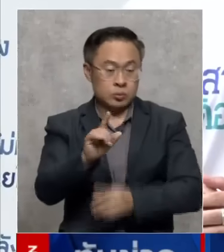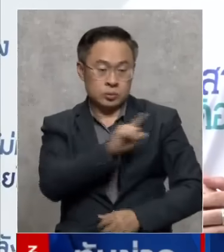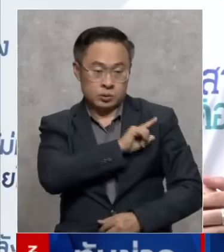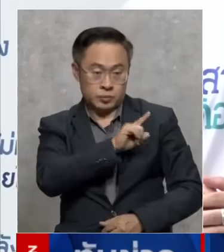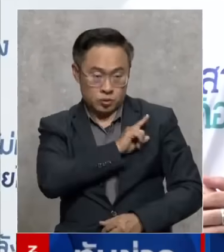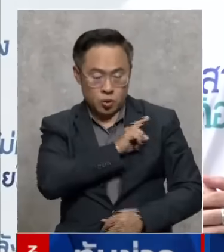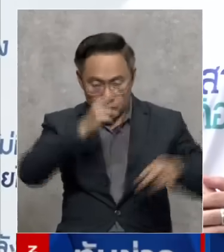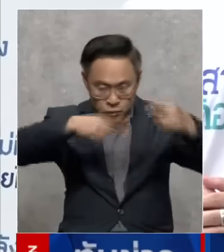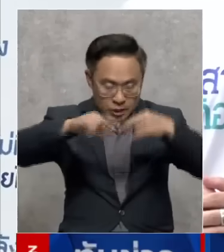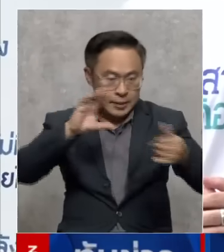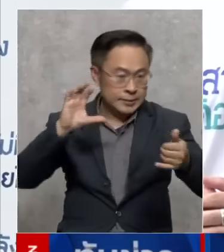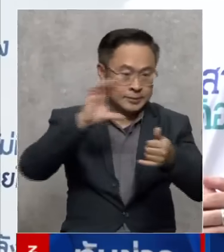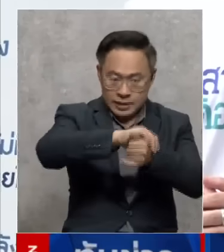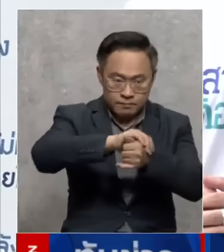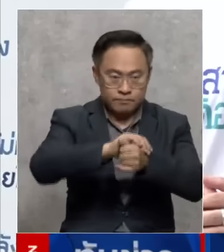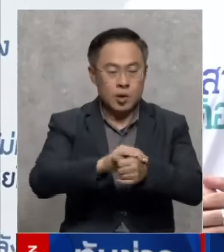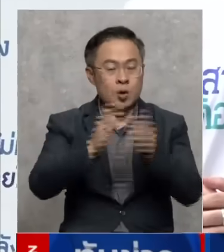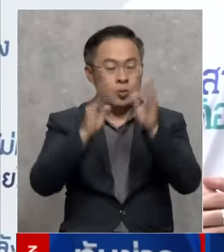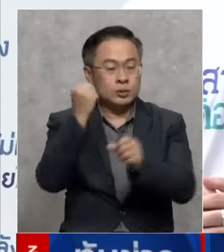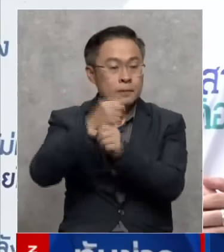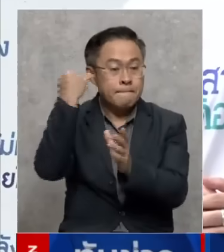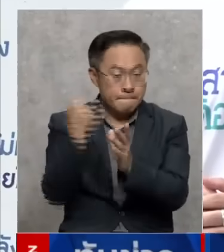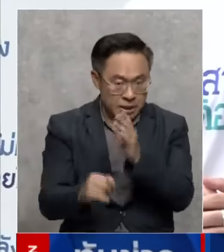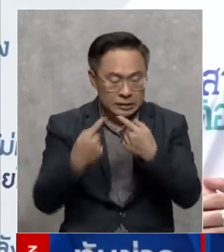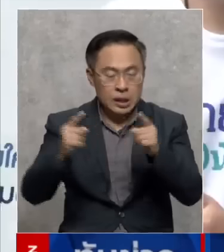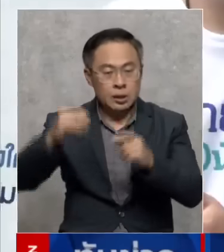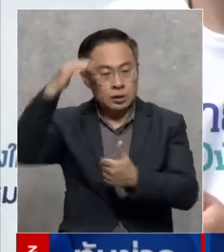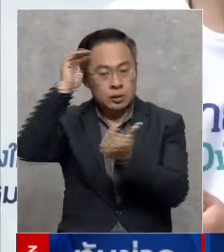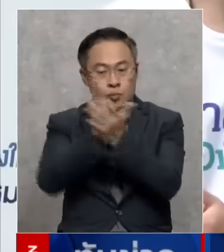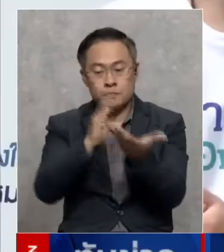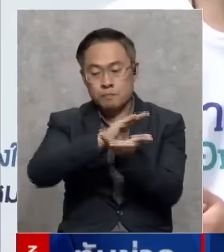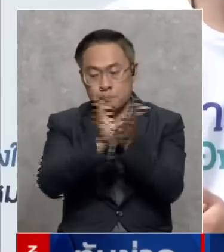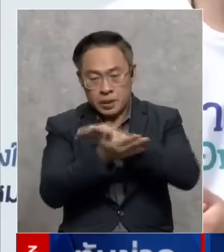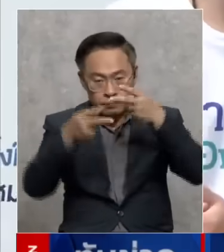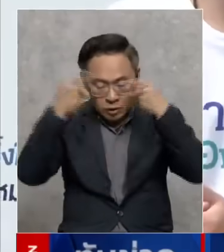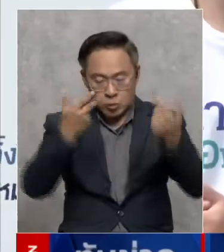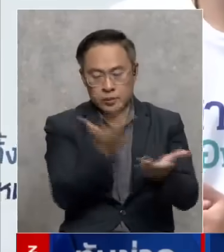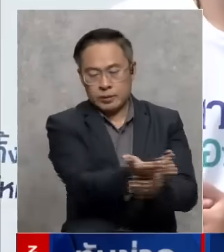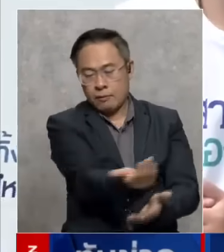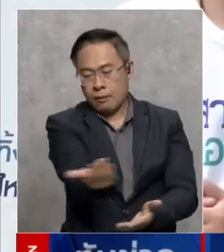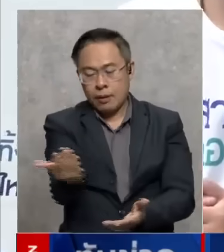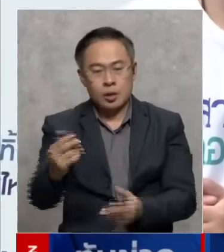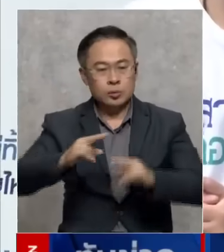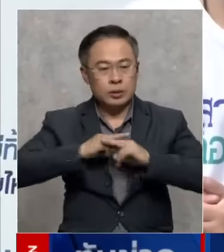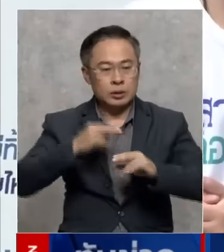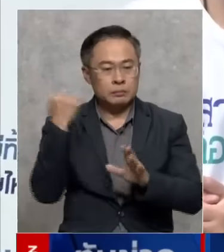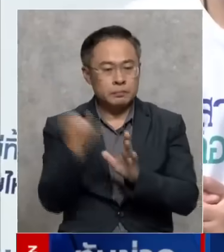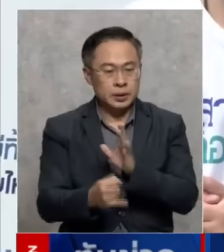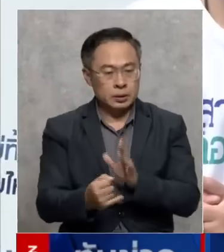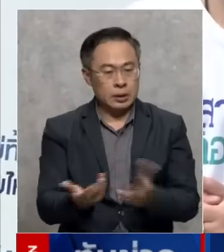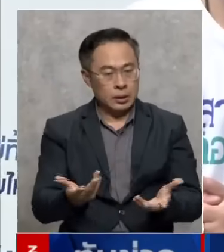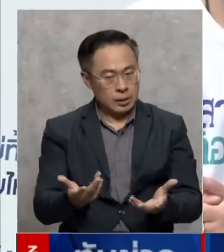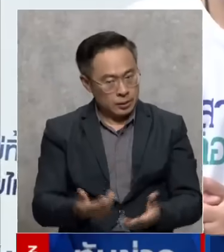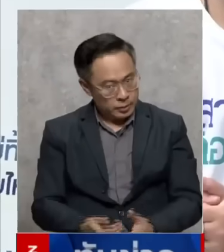ต้องปราบปรามยาเสพติดไม่ได้มีหน้าที่ไปทำพฤติกรรมแบบนี้นะครับอื้อหือตรงนี้ไปร้องบิ๊กโจ๊กใช่ไหมคะ